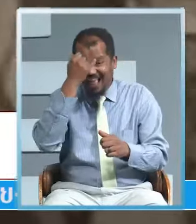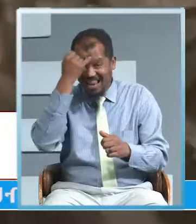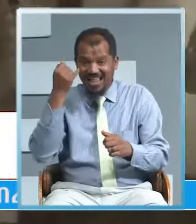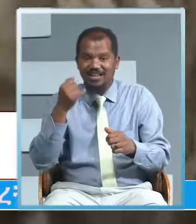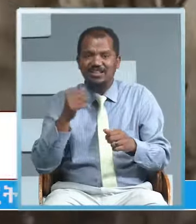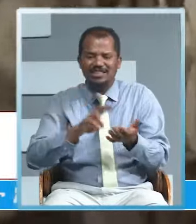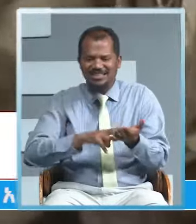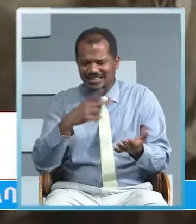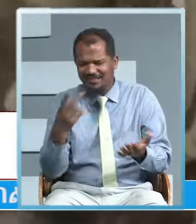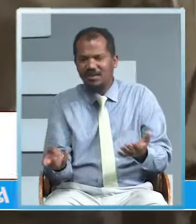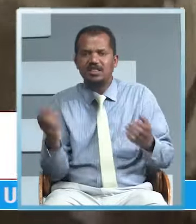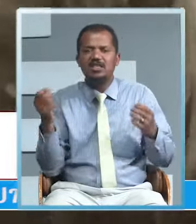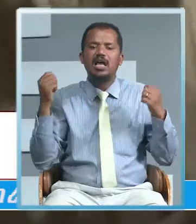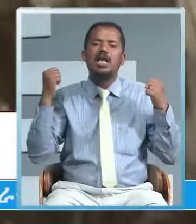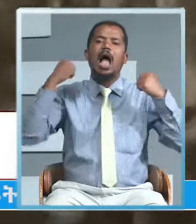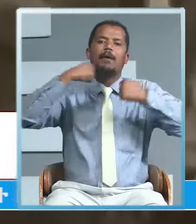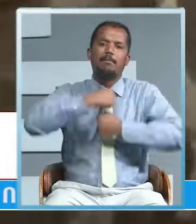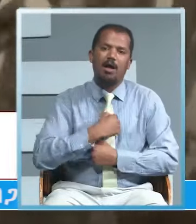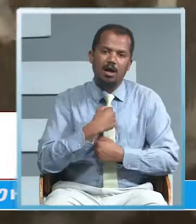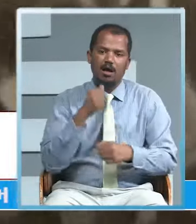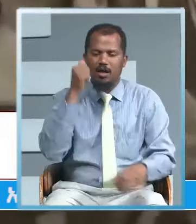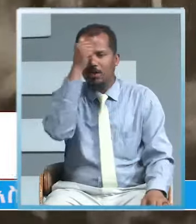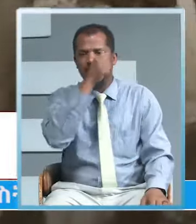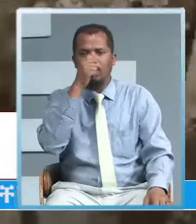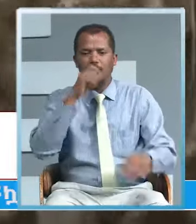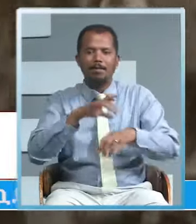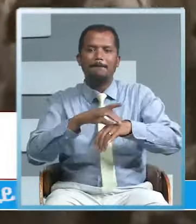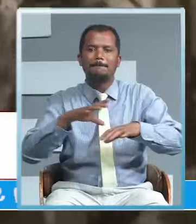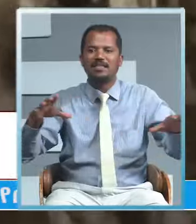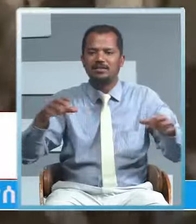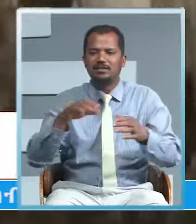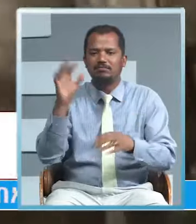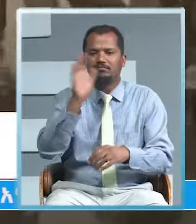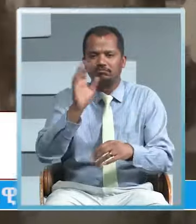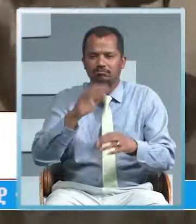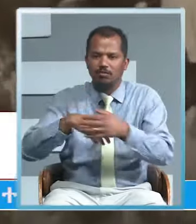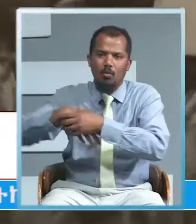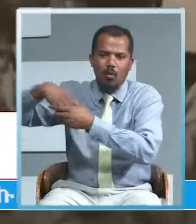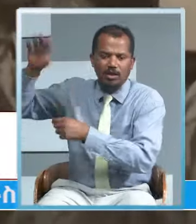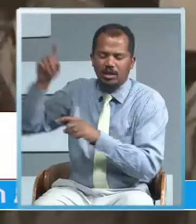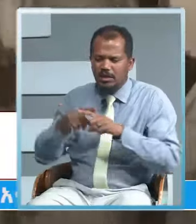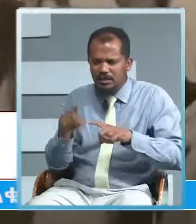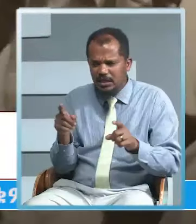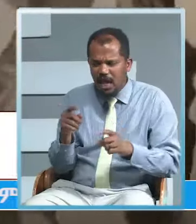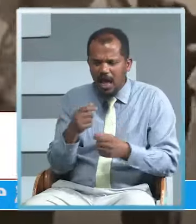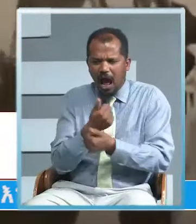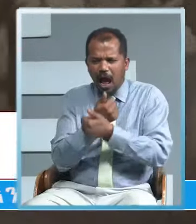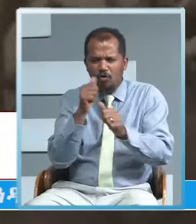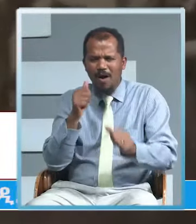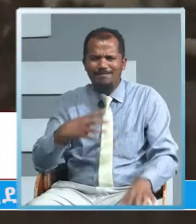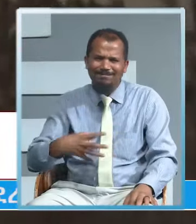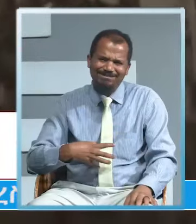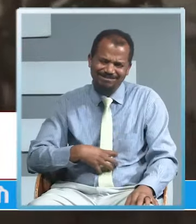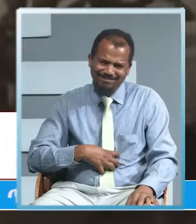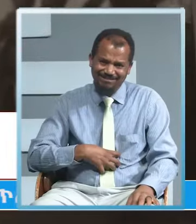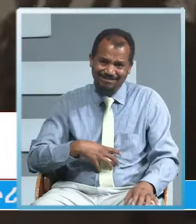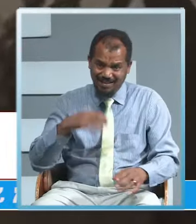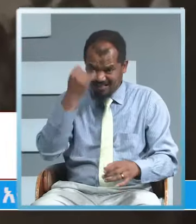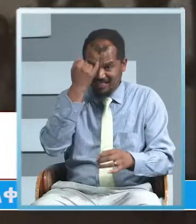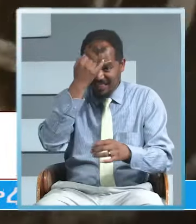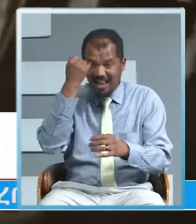ጣሊያን የሽንፈት ካባ ተከናንባ የኢትዮጵያን ምድር ለቀውጣች። ነገር ግን በአድዋ ሽንፈት ቂም ያዘችው